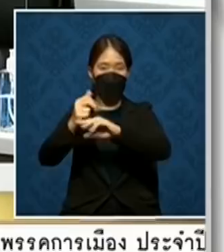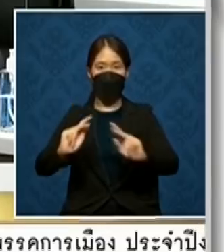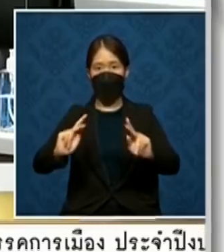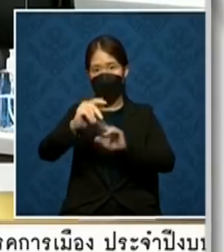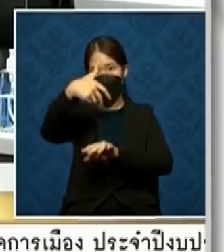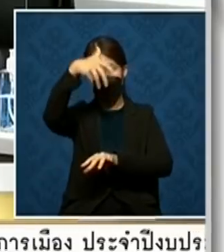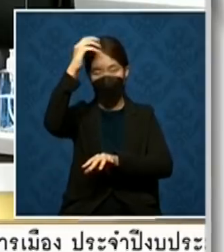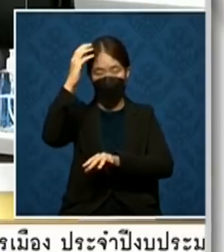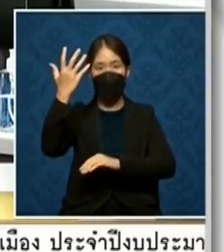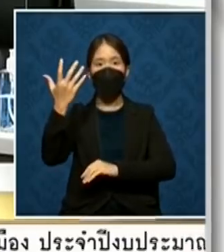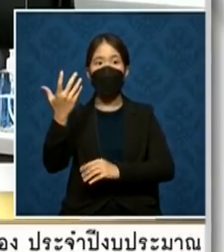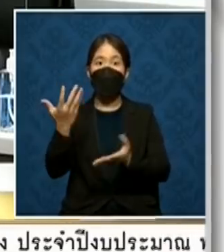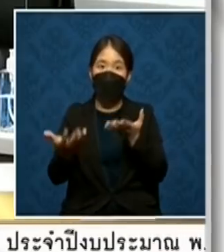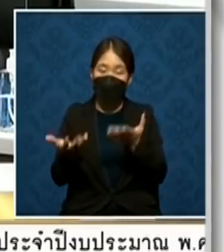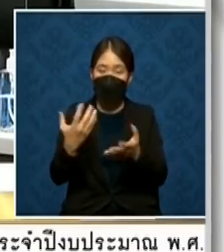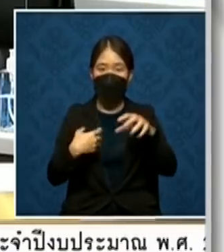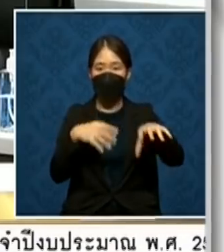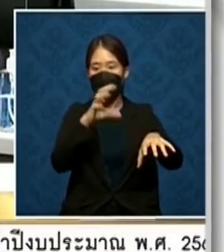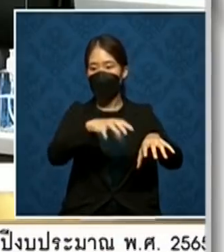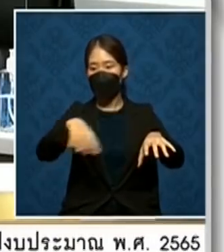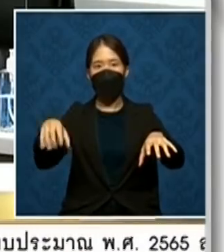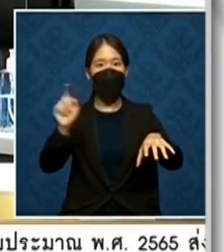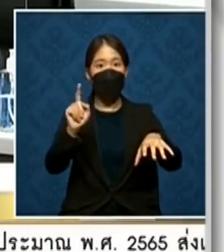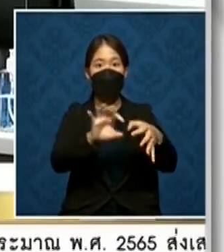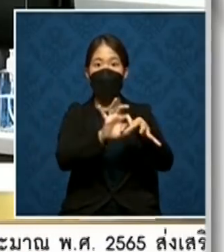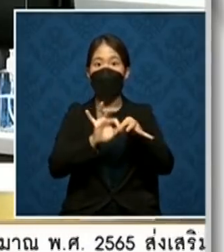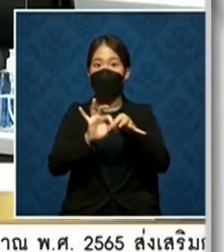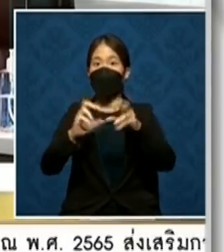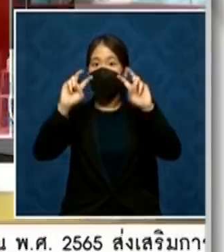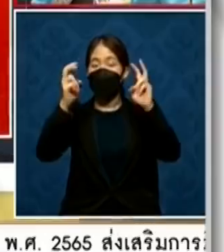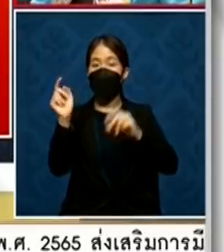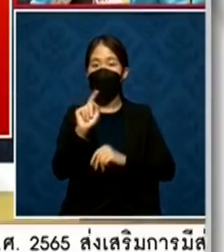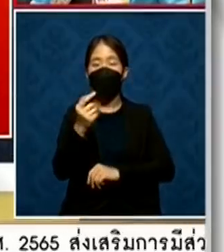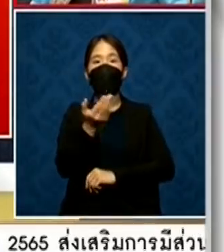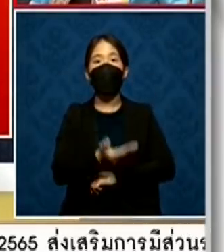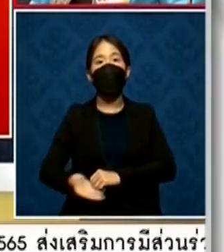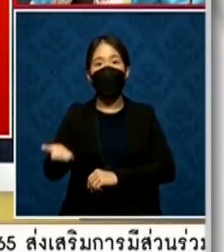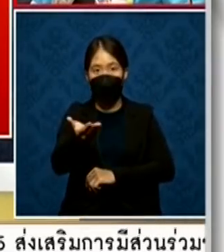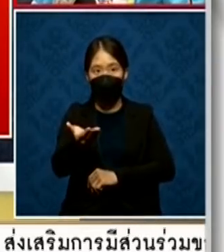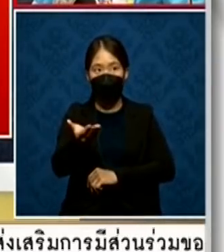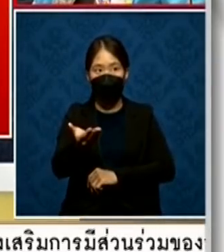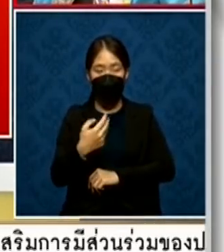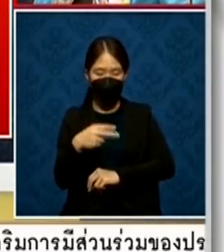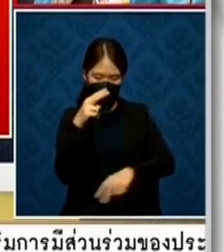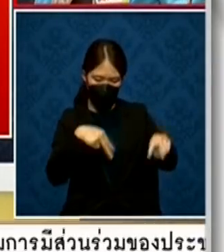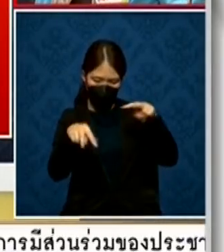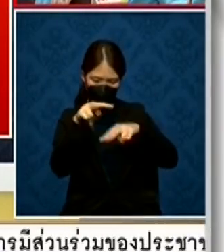ไปให้รัฐบาลให้พลเอกประยุทธ์ใช้นะครับโดยเชื่อว่ามันจะสามารถใช้เพื่อเรื่องโควิดได้เนี่ยก้าวไกลม